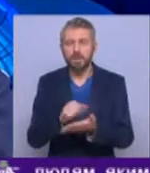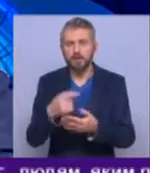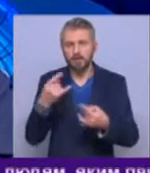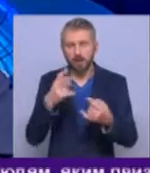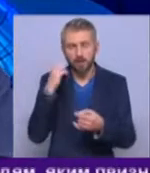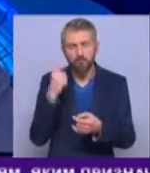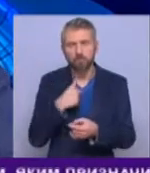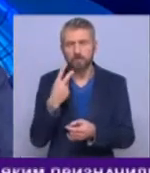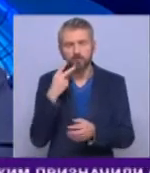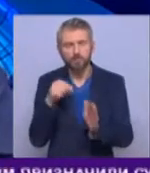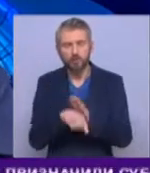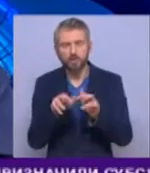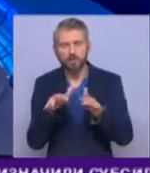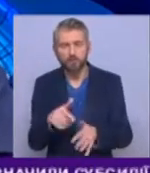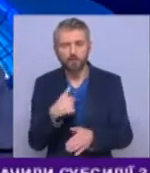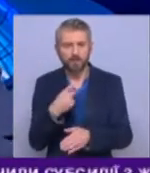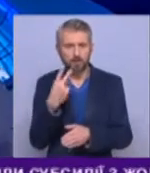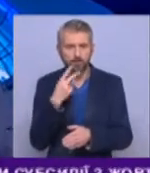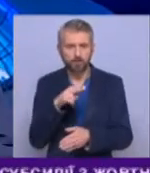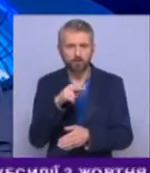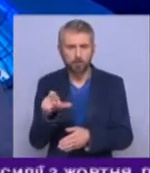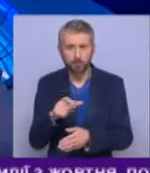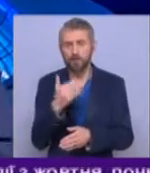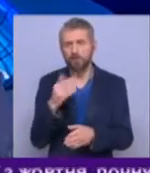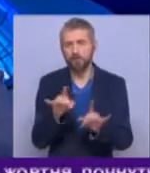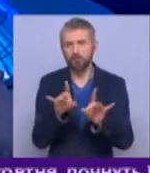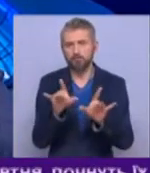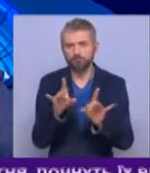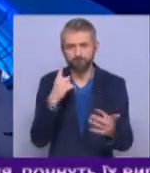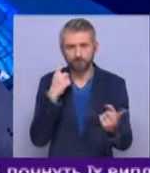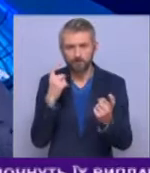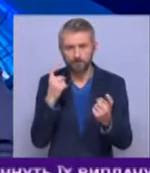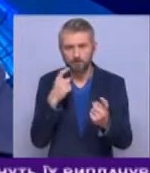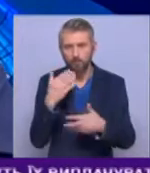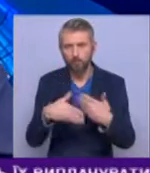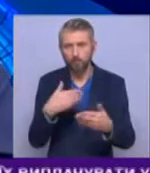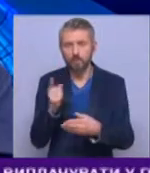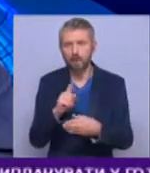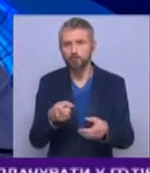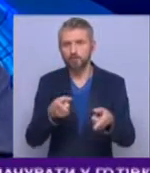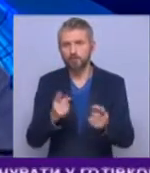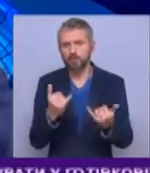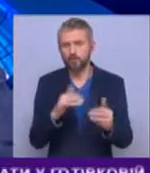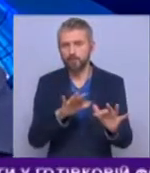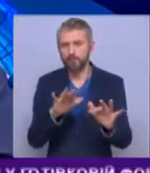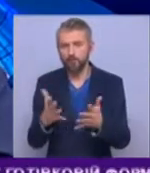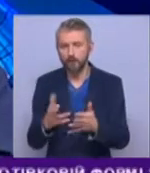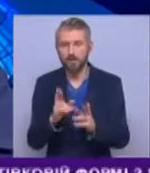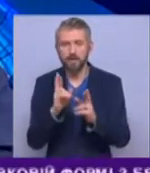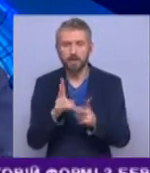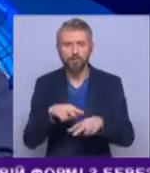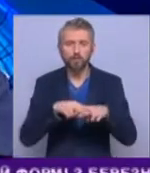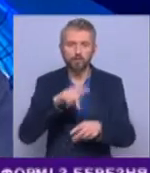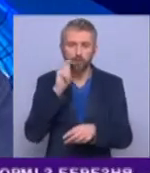«Київ». Ми завжди в курсі справи, ми завжди у прямому ефірі вам подаємо в інформаційному потоці те, що насправді сьогодні відбувається як в